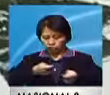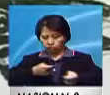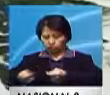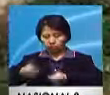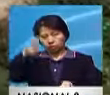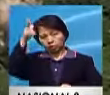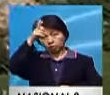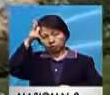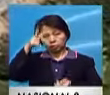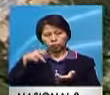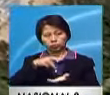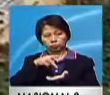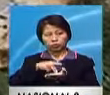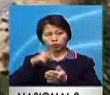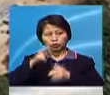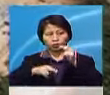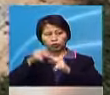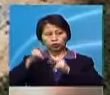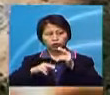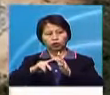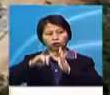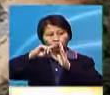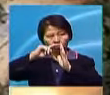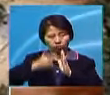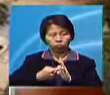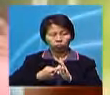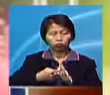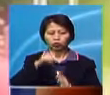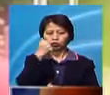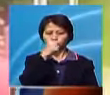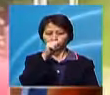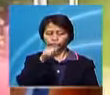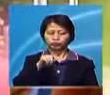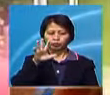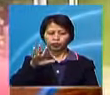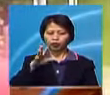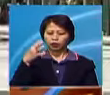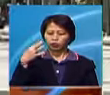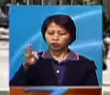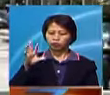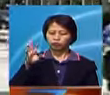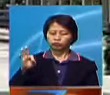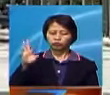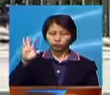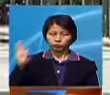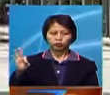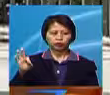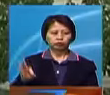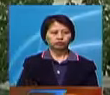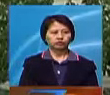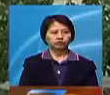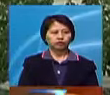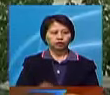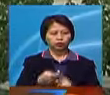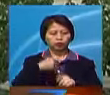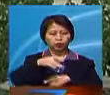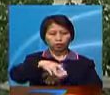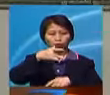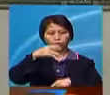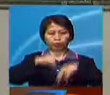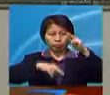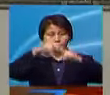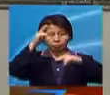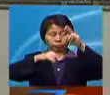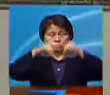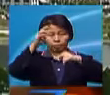kerajaan persekutuan dibina dan mula beroperasi pada 10 Mei 1999. Dari awal pembinaan